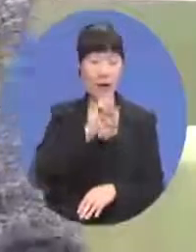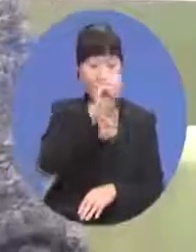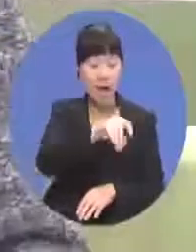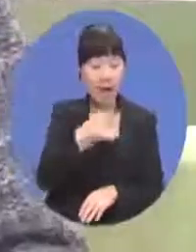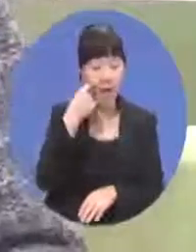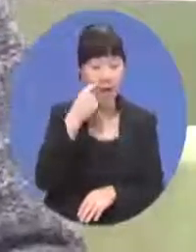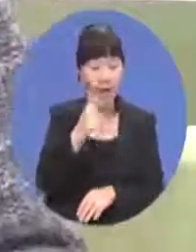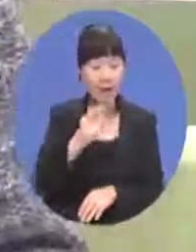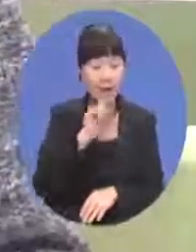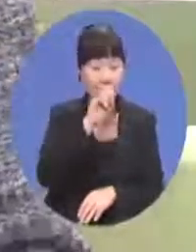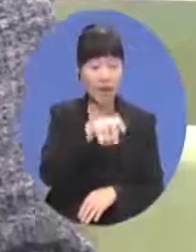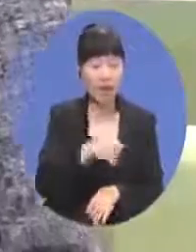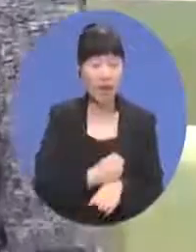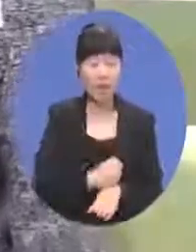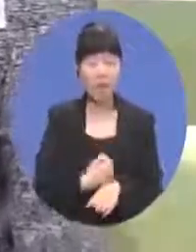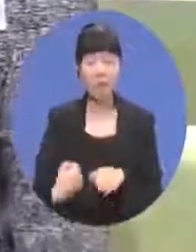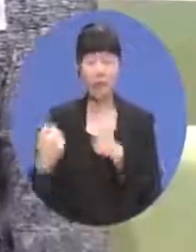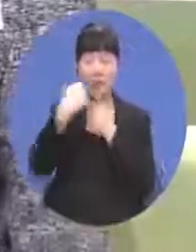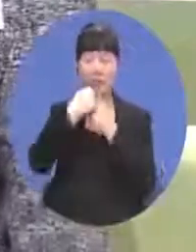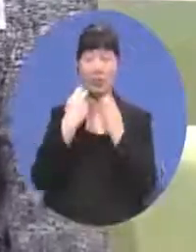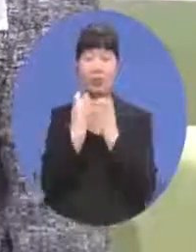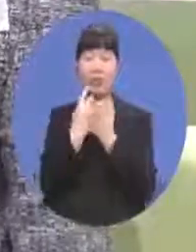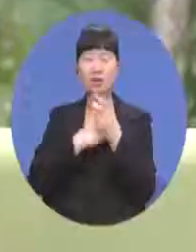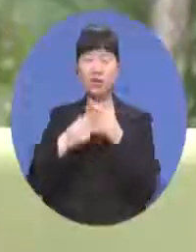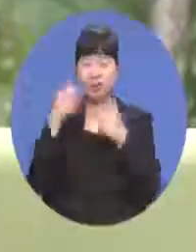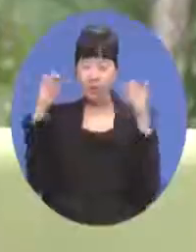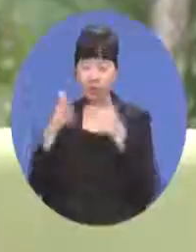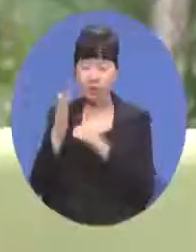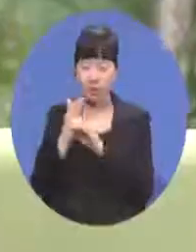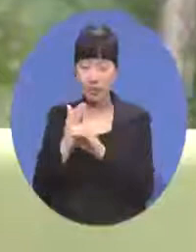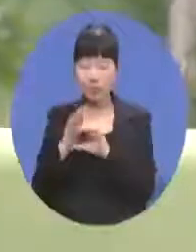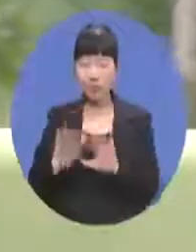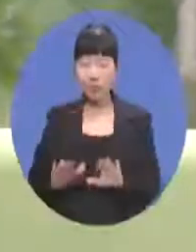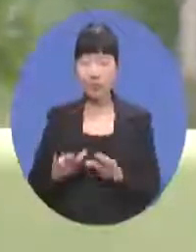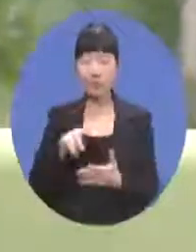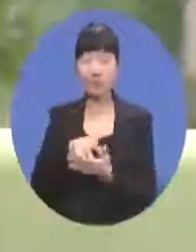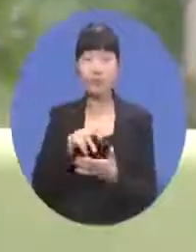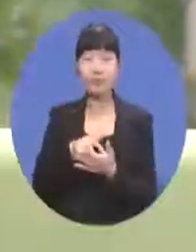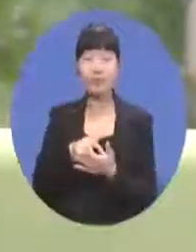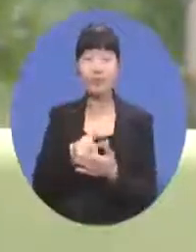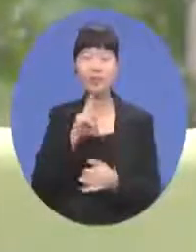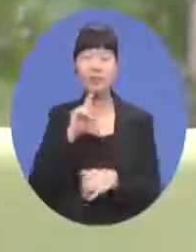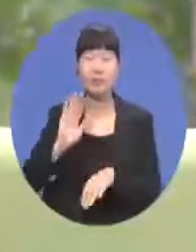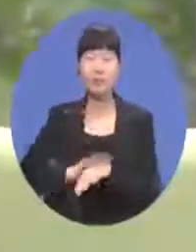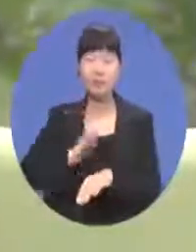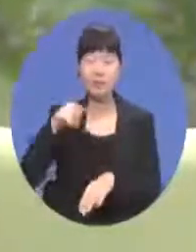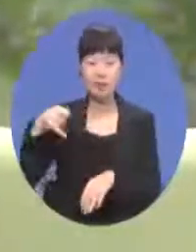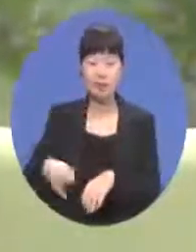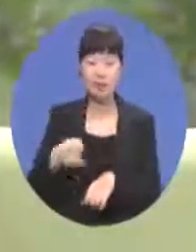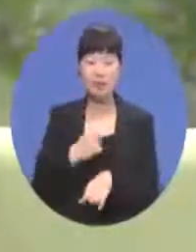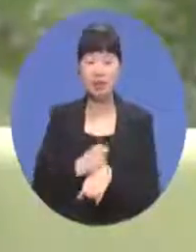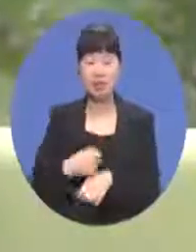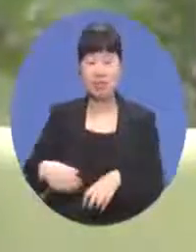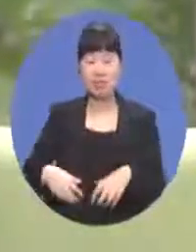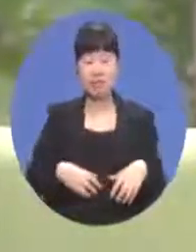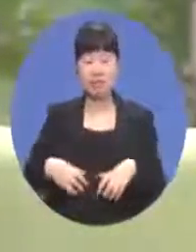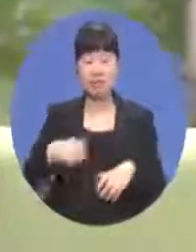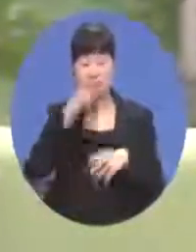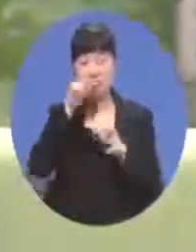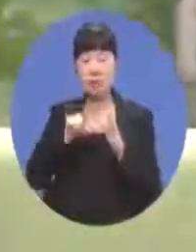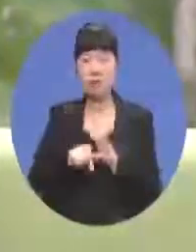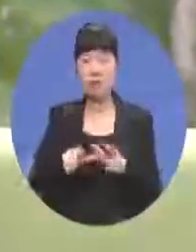이제 맞으면 어떡하나 이 생각에 더 몰두하게 되는 그리고 거죠. 그리고 혹시나 이제 생민이가 이런 상황에서도 말을 잘 못하고 쭈뼛쭈뼛하고 있을